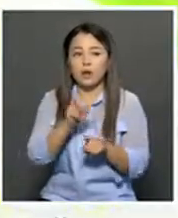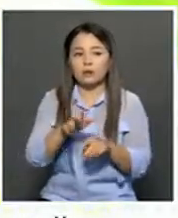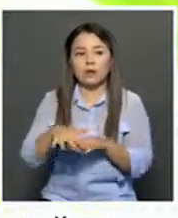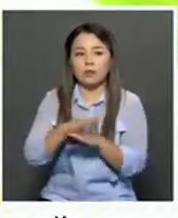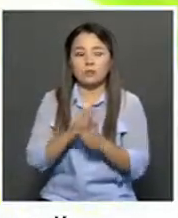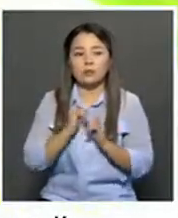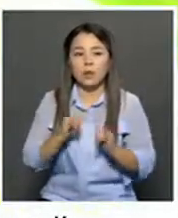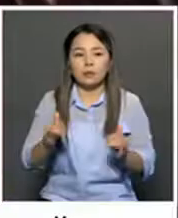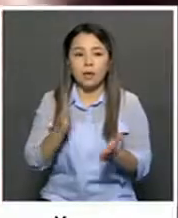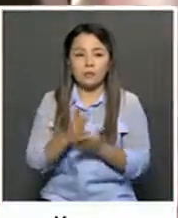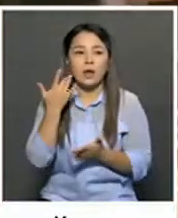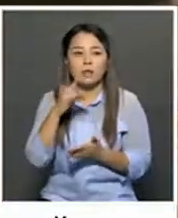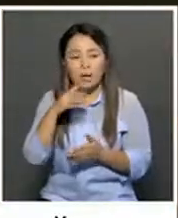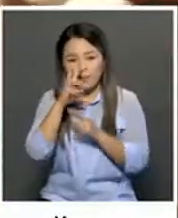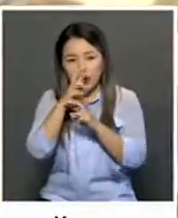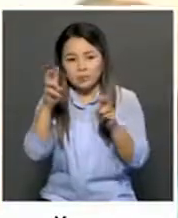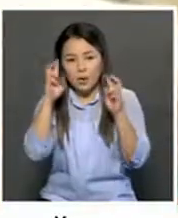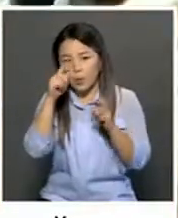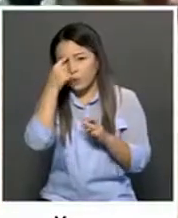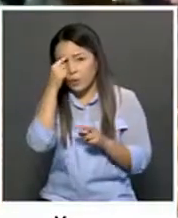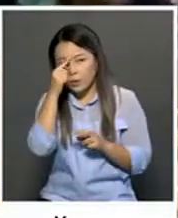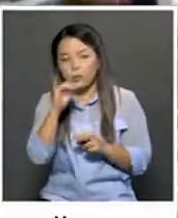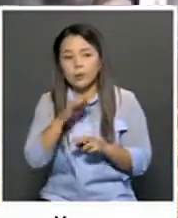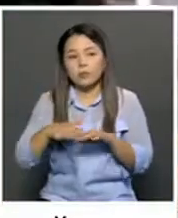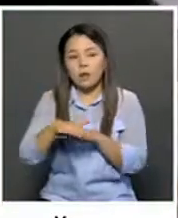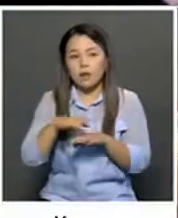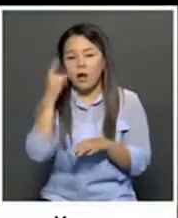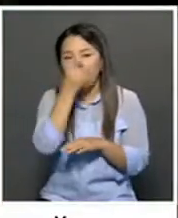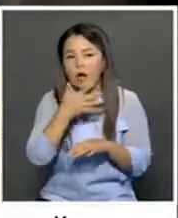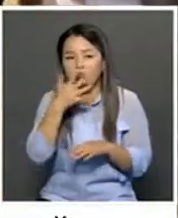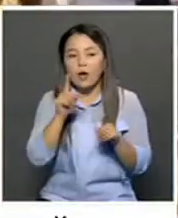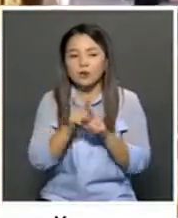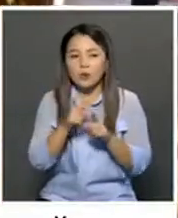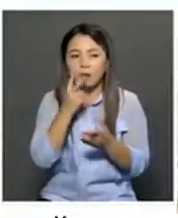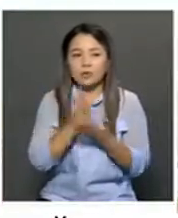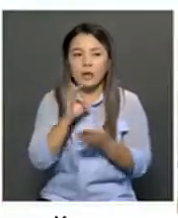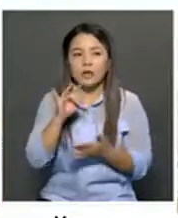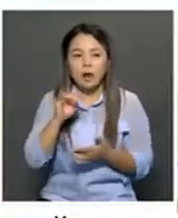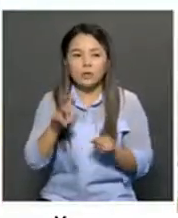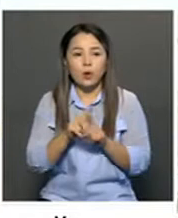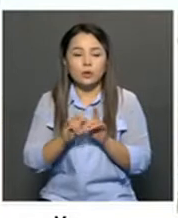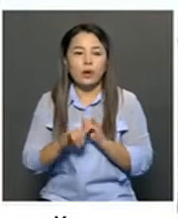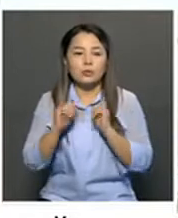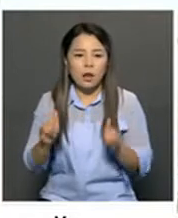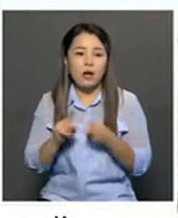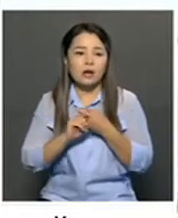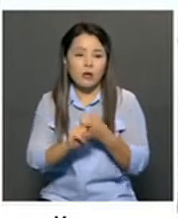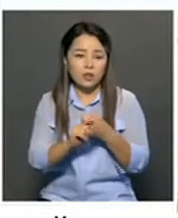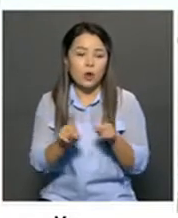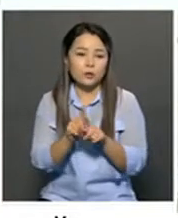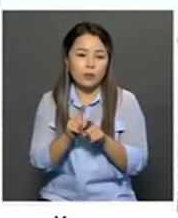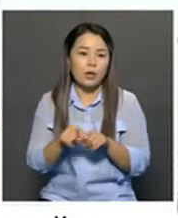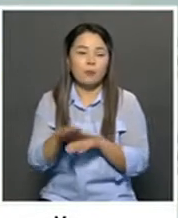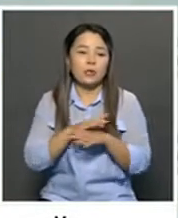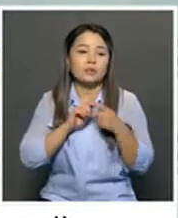қарқынмен өсіп келеді. Олар АҚШ, Бразилия, Үндістан және Оңтүстік Африка Республикасы. Соңғысы жақында Иранды басып озып, коронавирус жұқтырудан планета бойынша